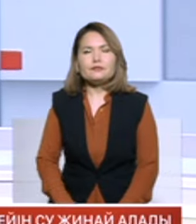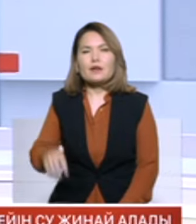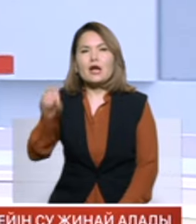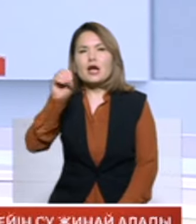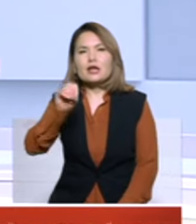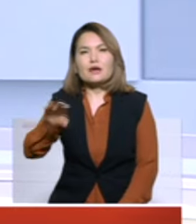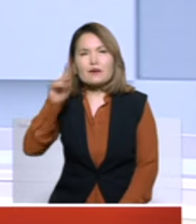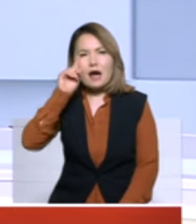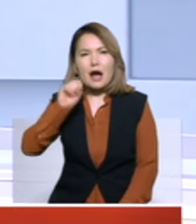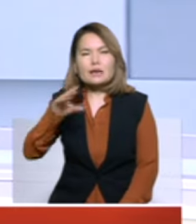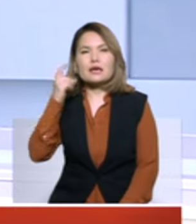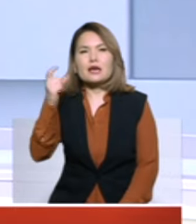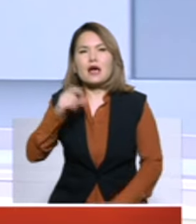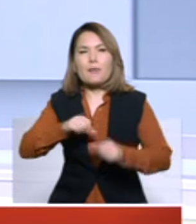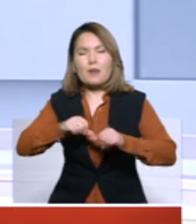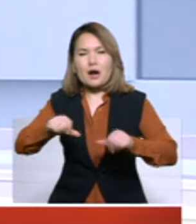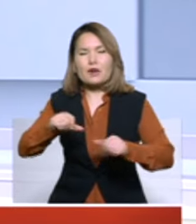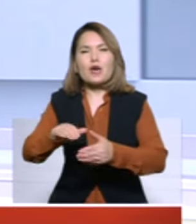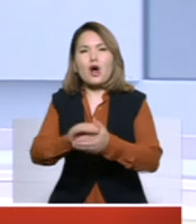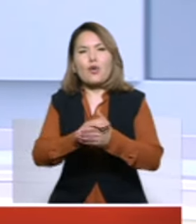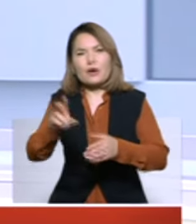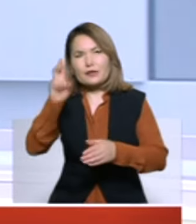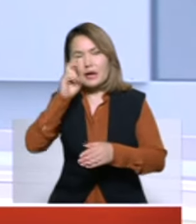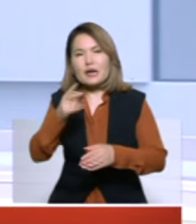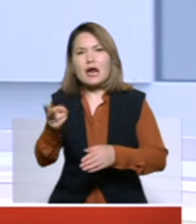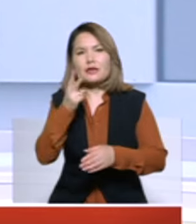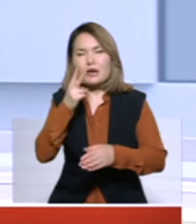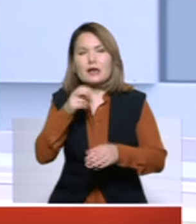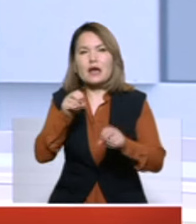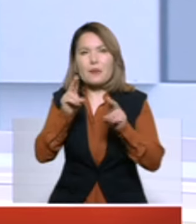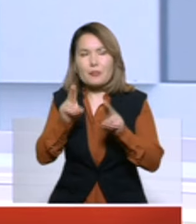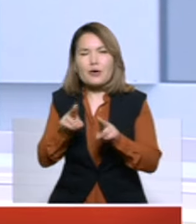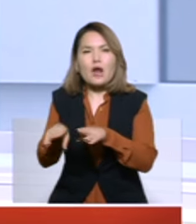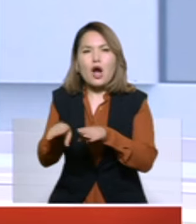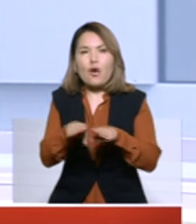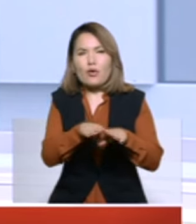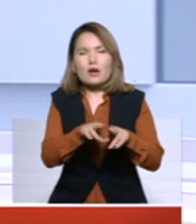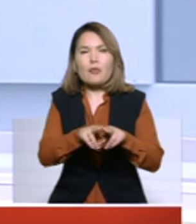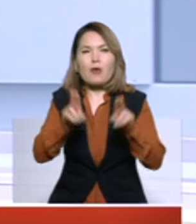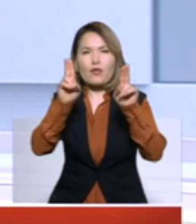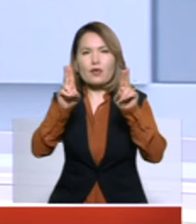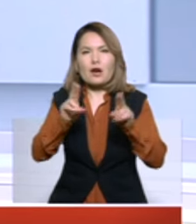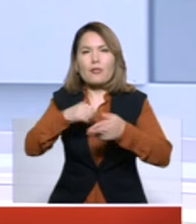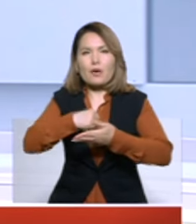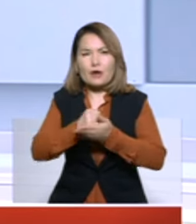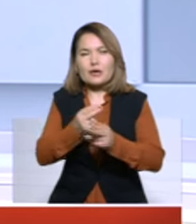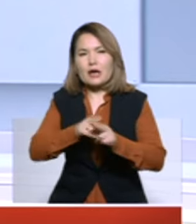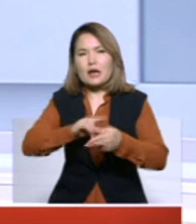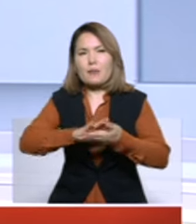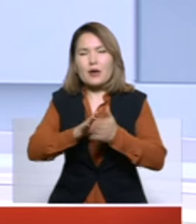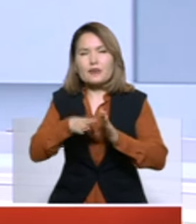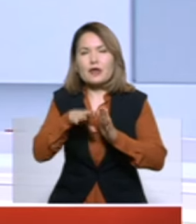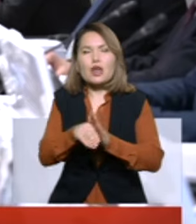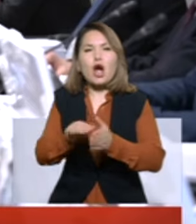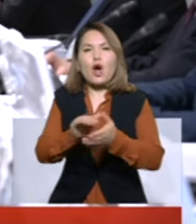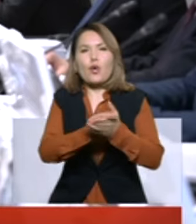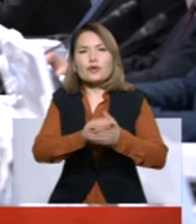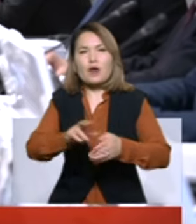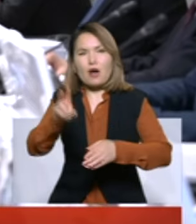Еуразиялық экономикалық комиссия одақ елдеріне темекі үшін ортақ акциздік мөлшерлемені бекітті. Бұл келісім бойынша одаққа